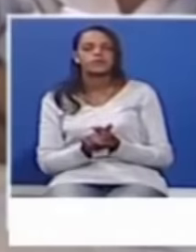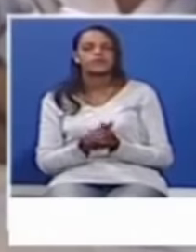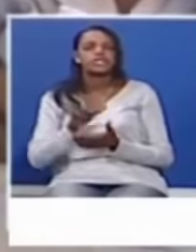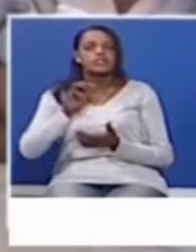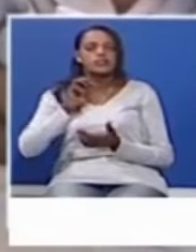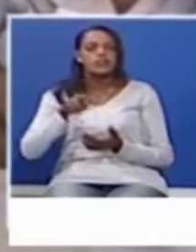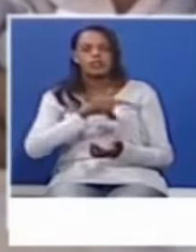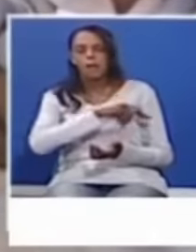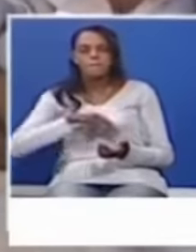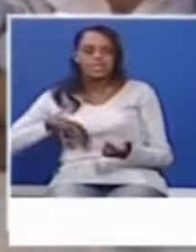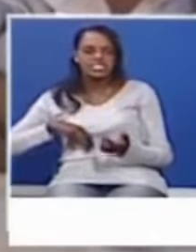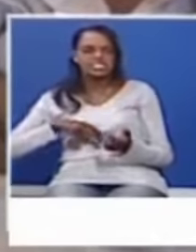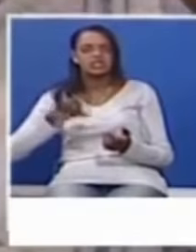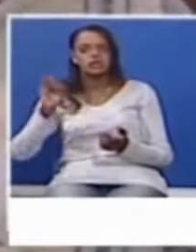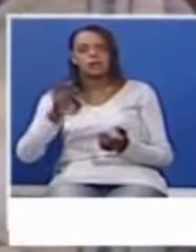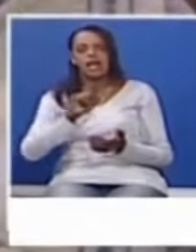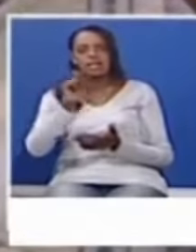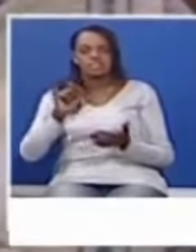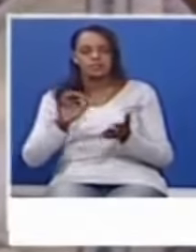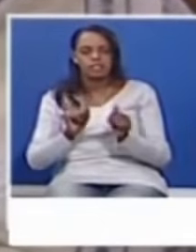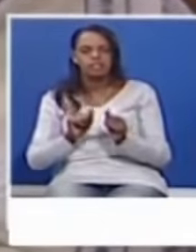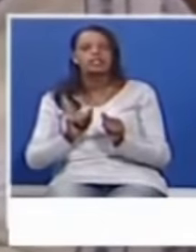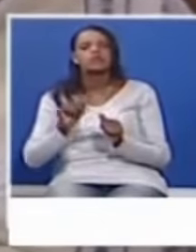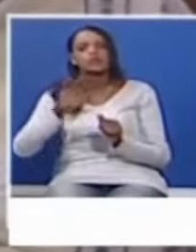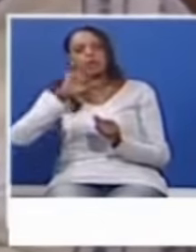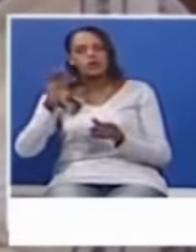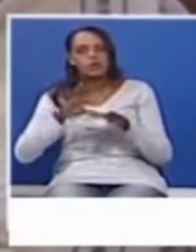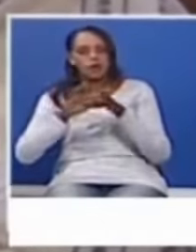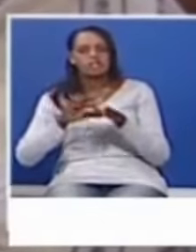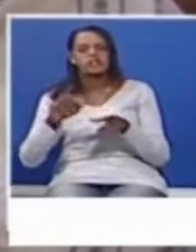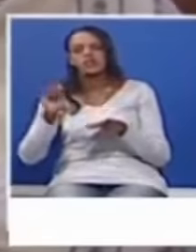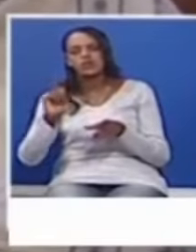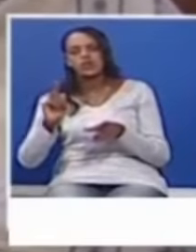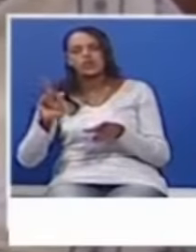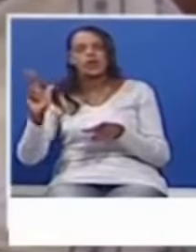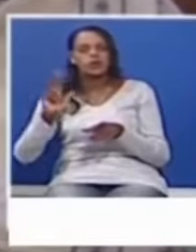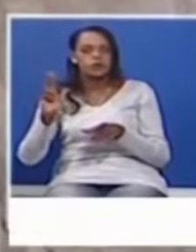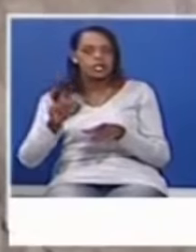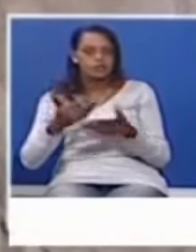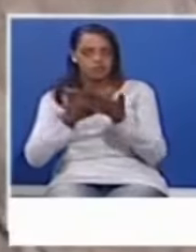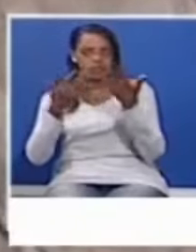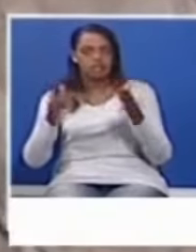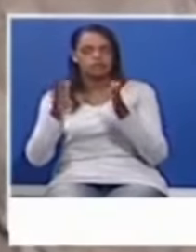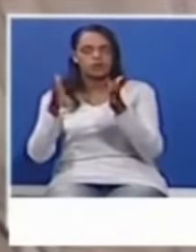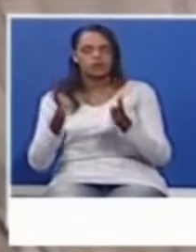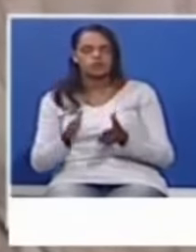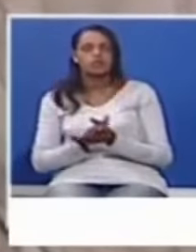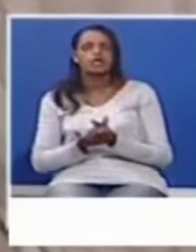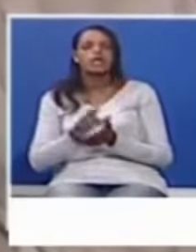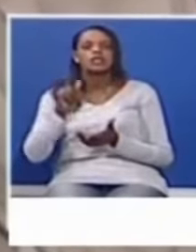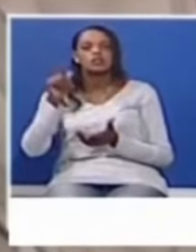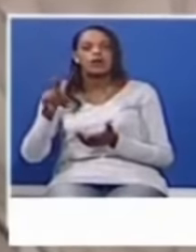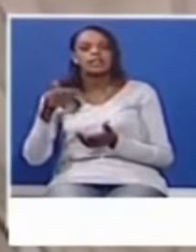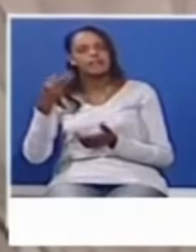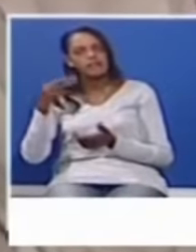ጨንፈር ሚኒስትር ጥዕና ዞባ ኣንሰባ ንቕሓት ኩሉ ቀፀላታት ሕብረተሰብ ኣብ ሕማማት ንፍዮን ሩቤላን ንምብርኽ ኣስተምህሮ ወዲቡ። ኣብቲ ብ7